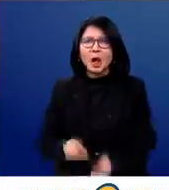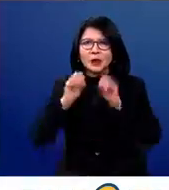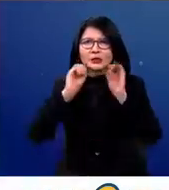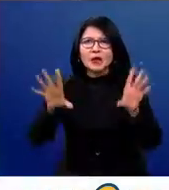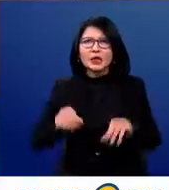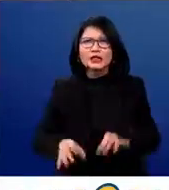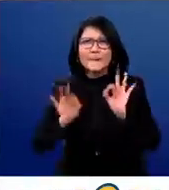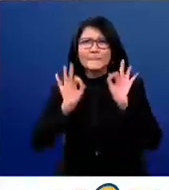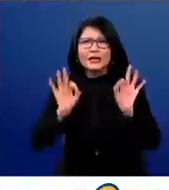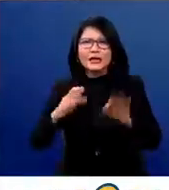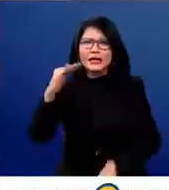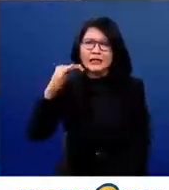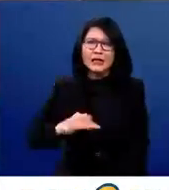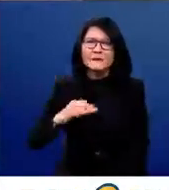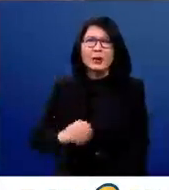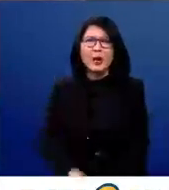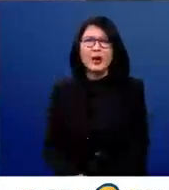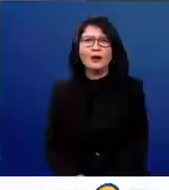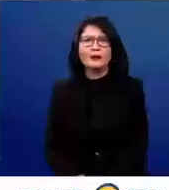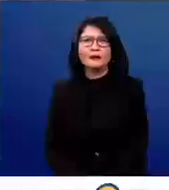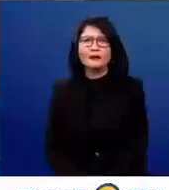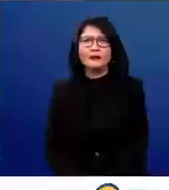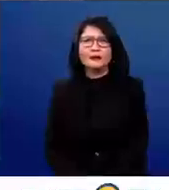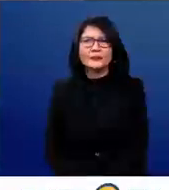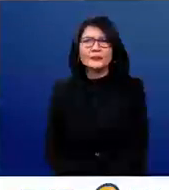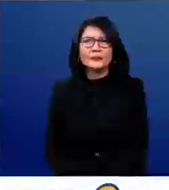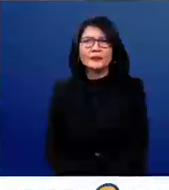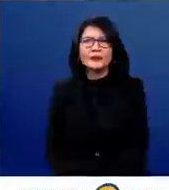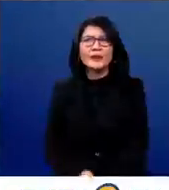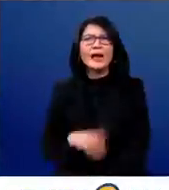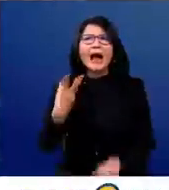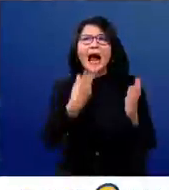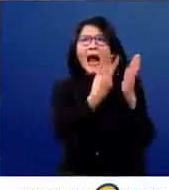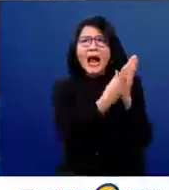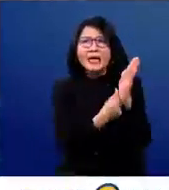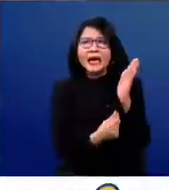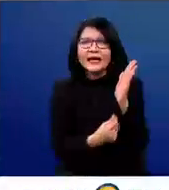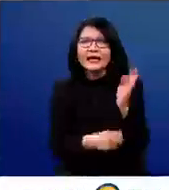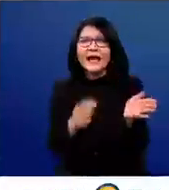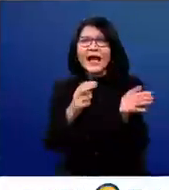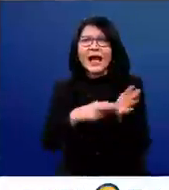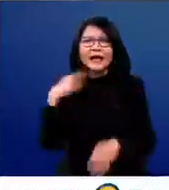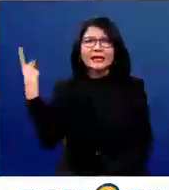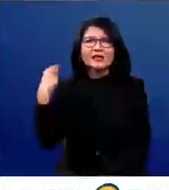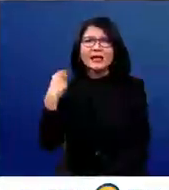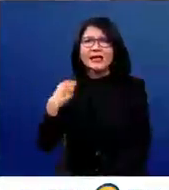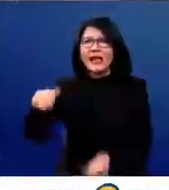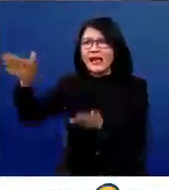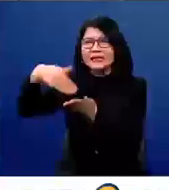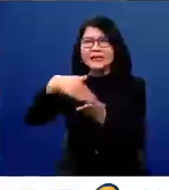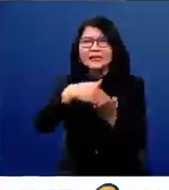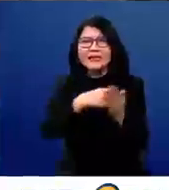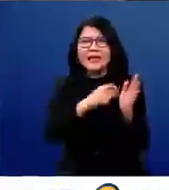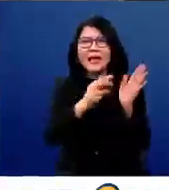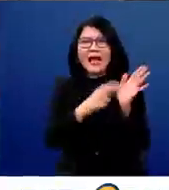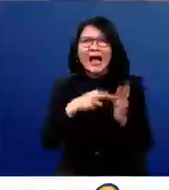bawah ya karenapa dari anggaran kita secara nasional data-data kita secara nasional kita